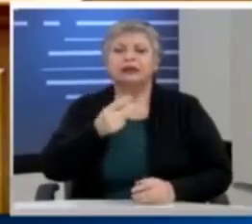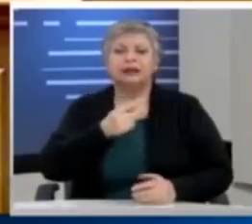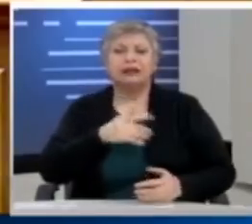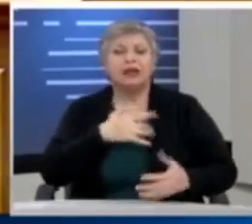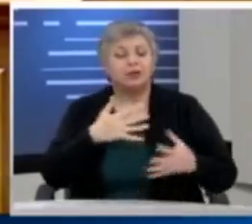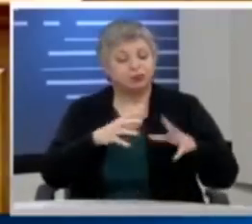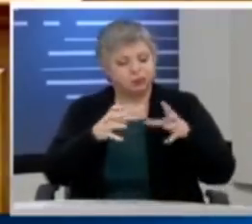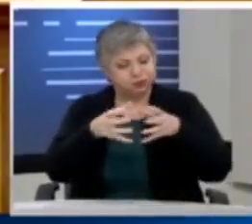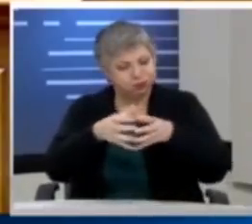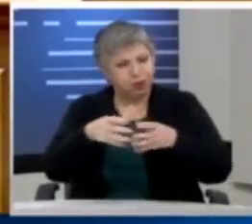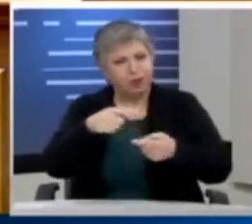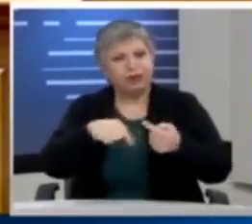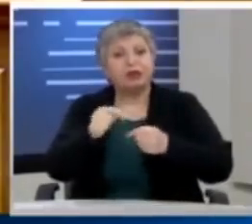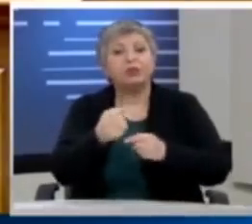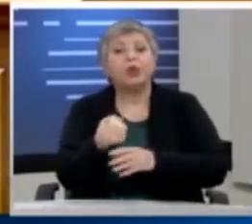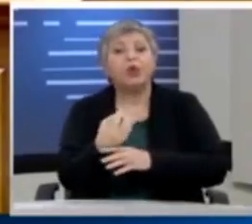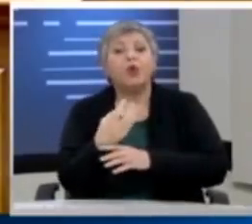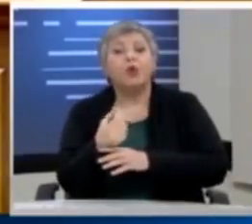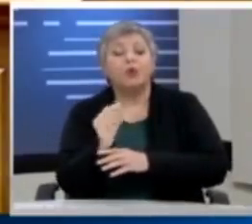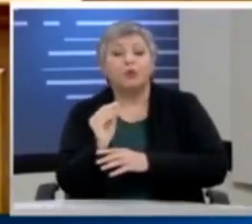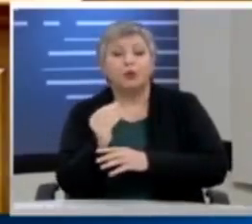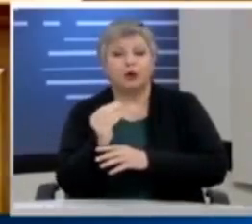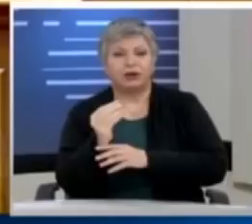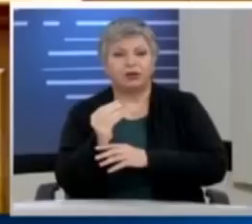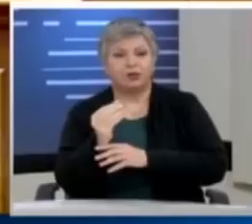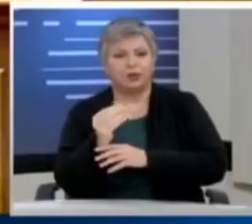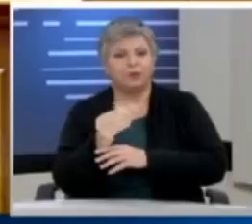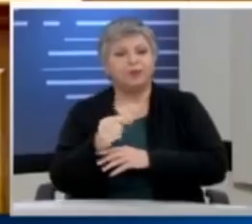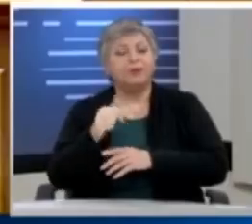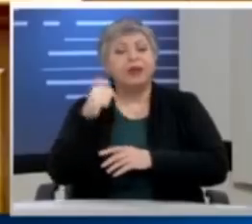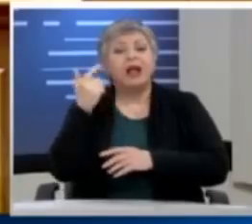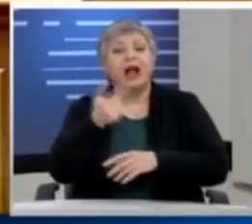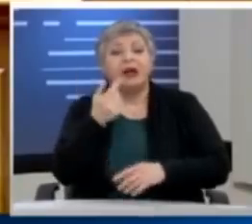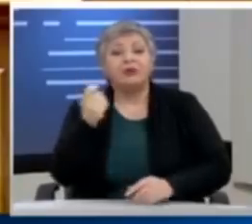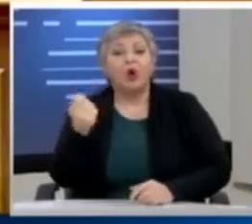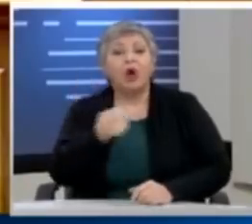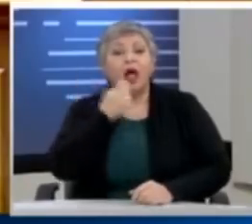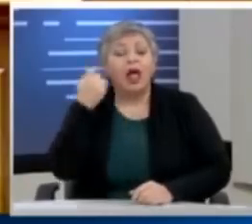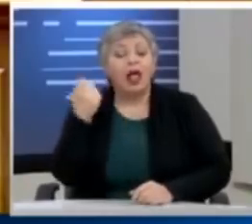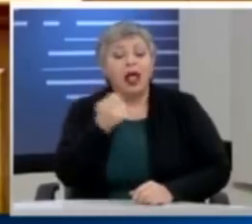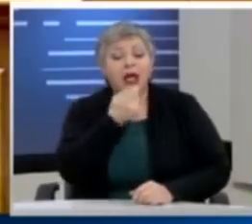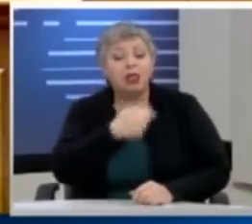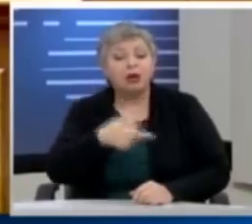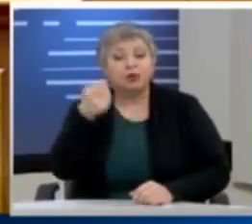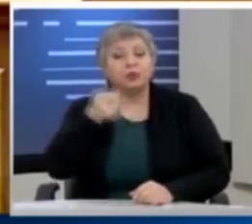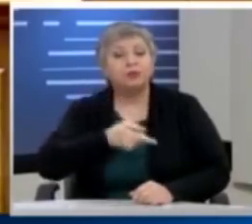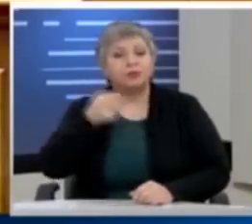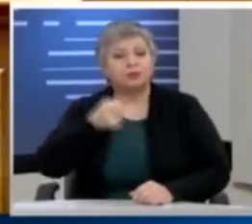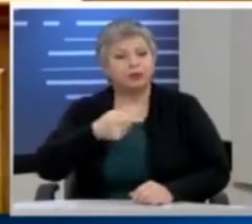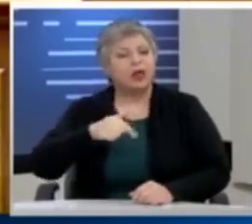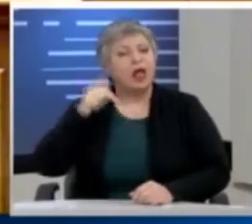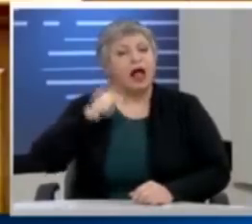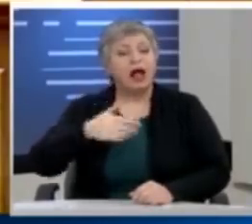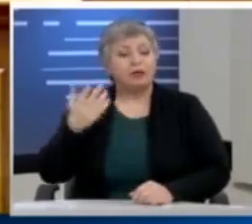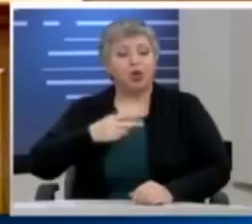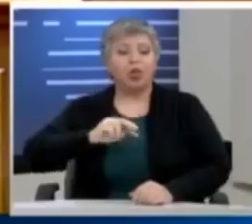στην κοινότητα του πολιτισμού. Το κυρίαρχο έθνος που υπάρχει στη Φύρων συγκροτήθηκε μετά το